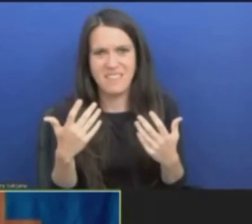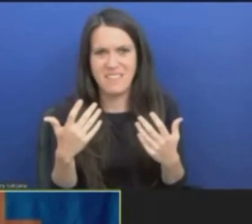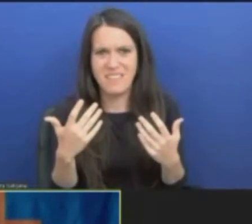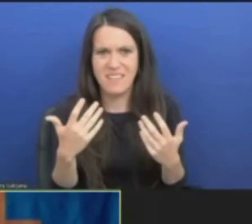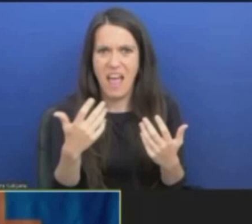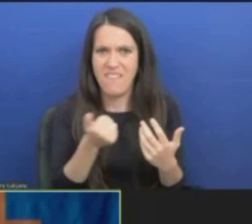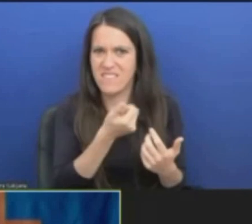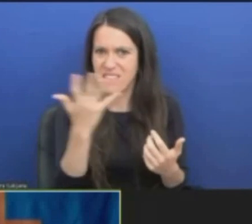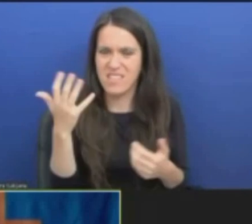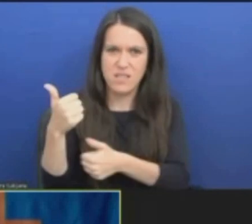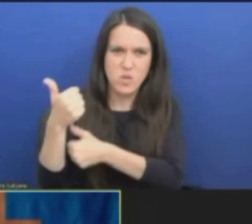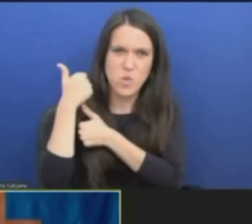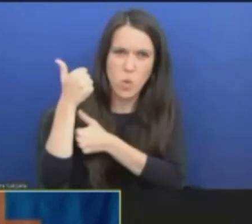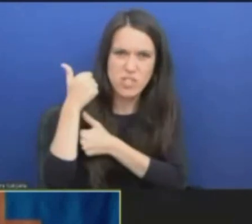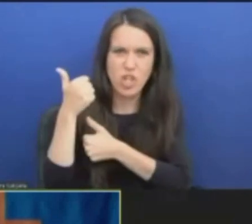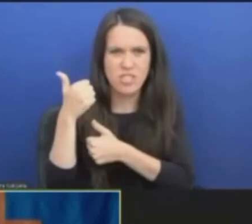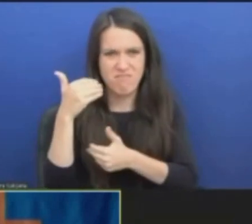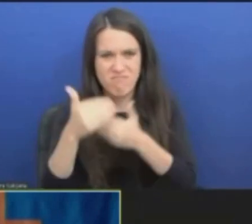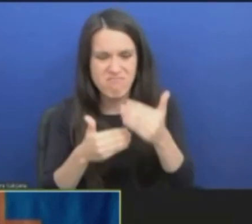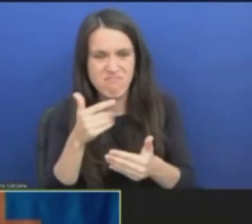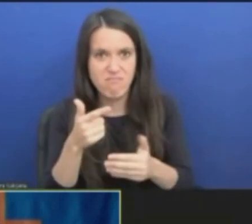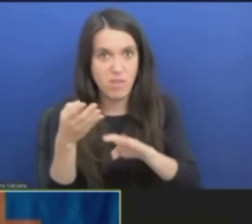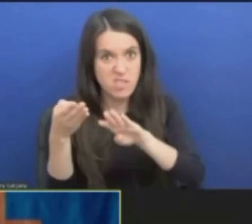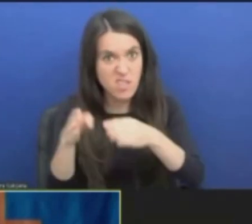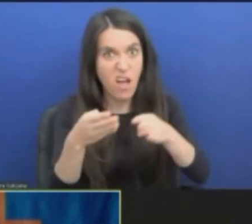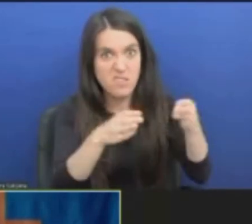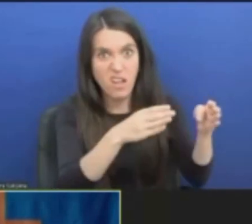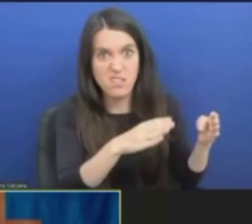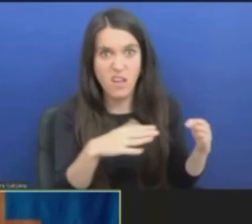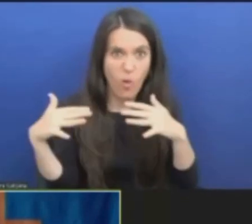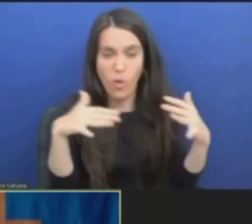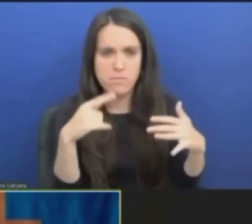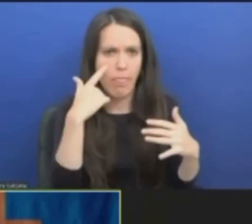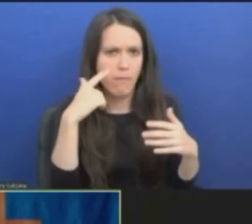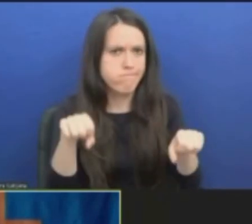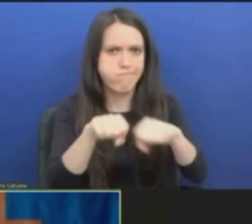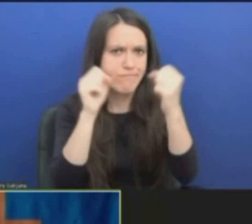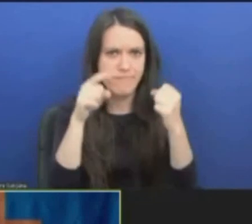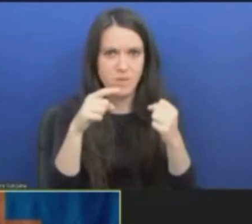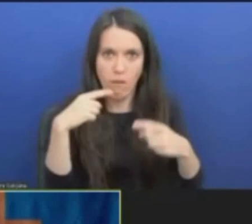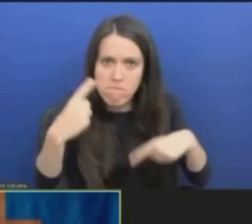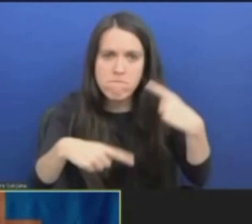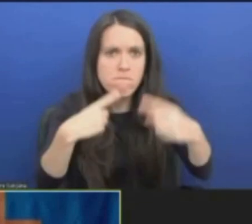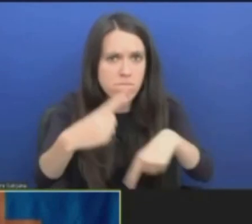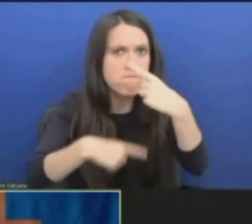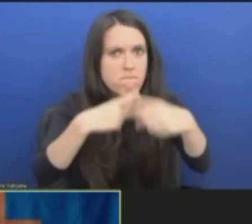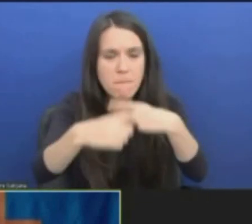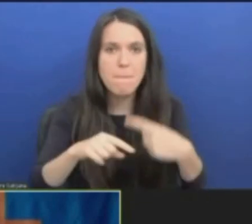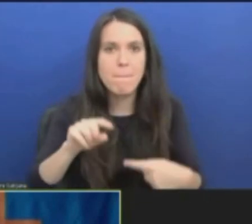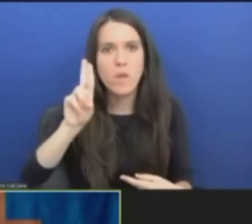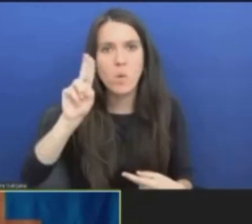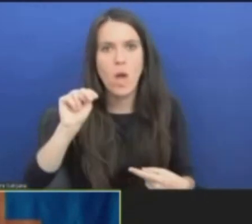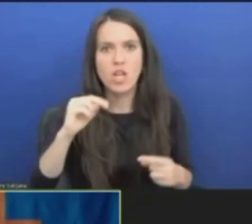выжившими после мяча выше оскорбление которое эрдоган использовал 4 мая 2020 года тем самым оправдывая